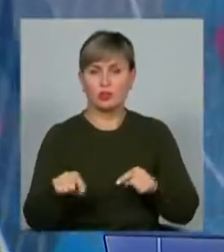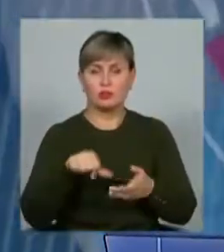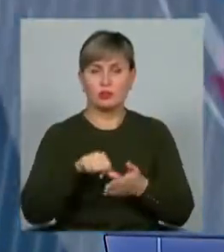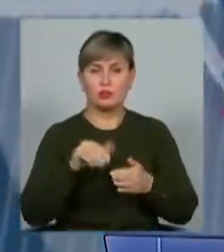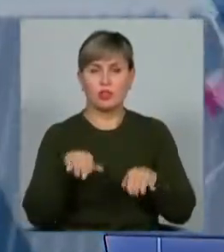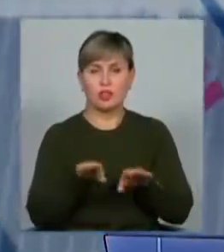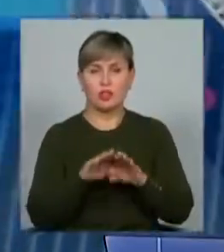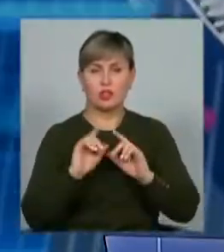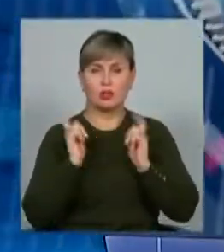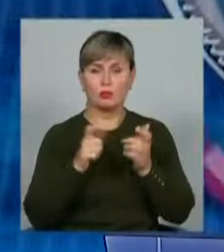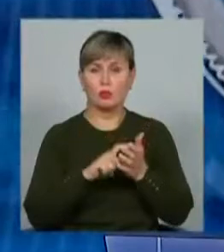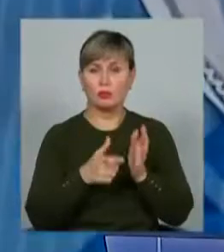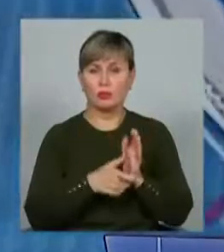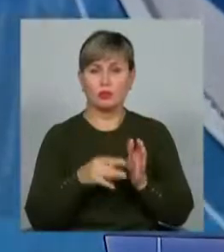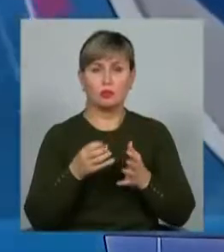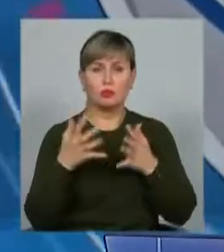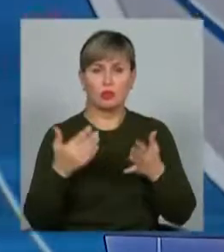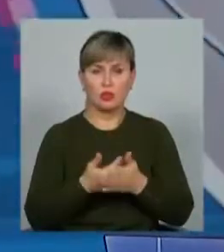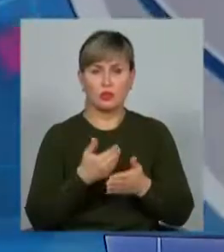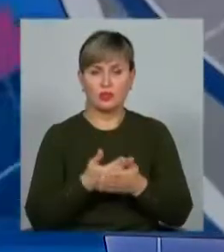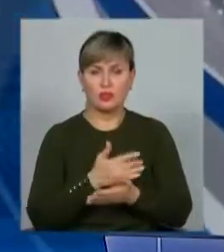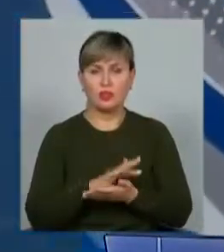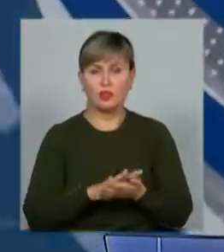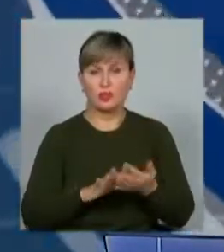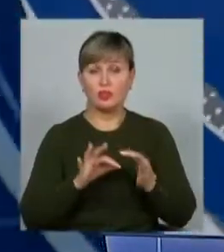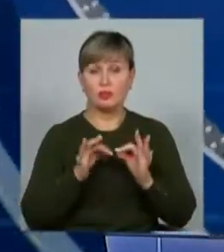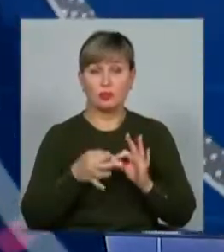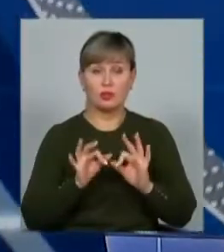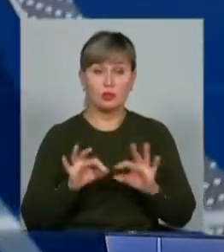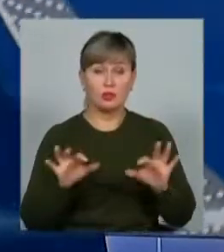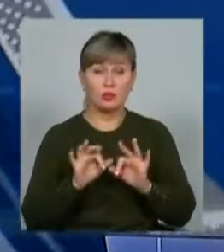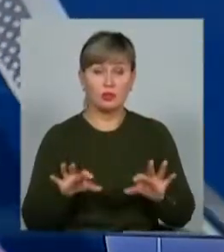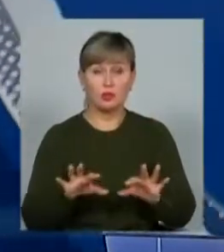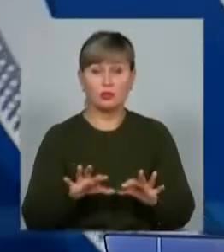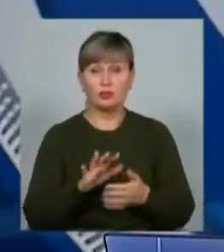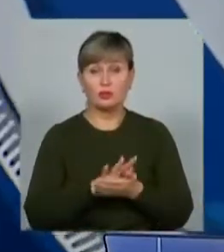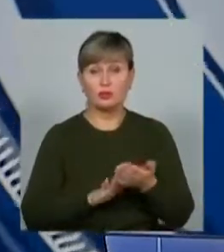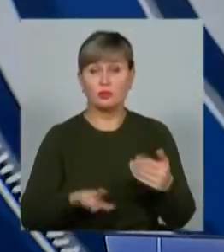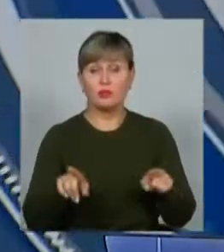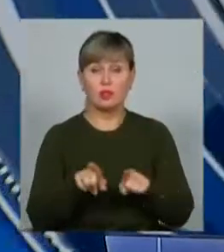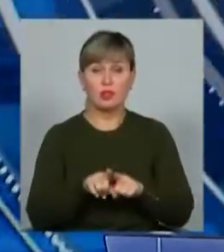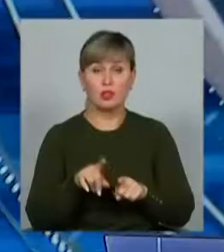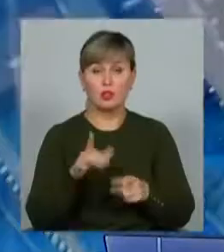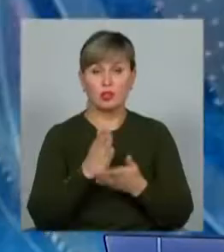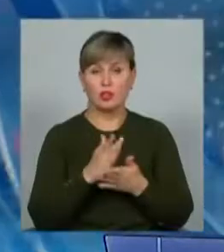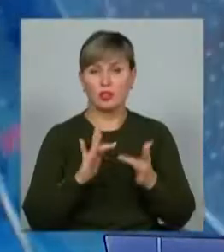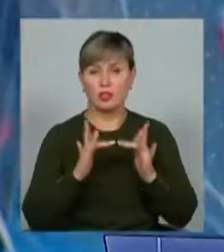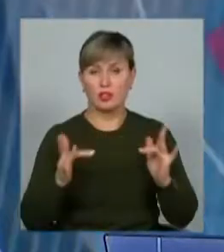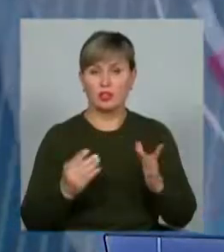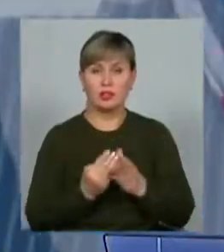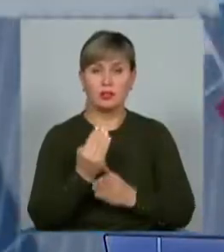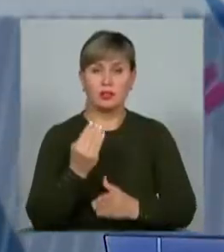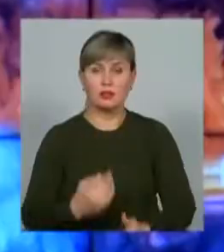закрытых помещениях. Еще больше новостей на нашем сайте almaty.tv и смотрите сюжеты также на YouTube-канале Алматы ТВ